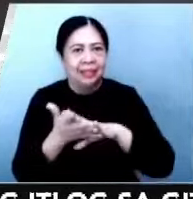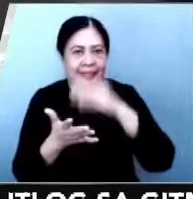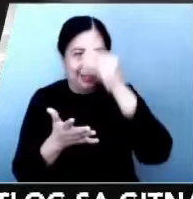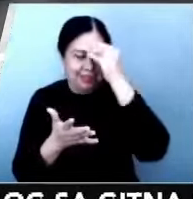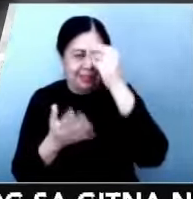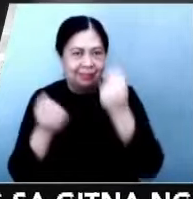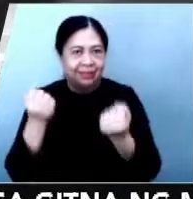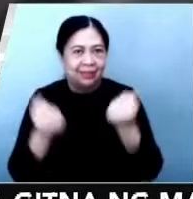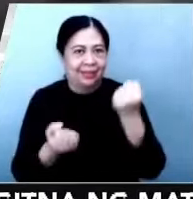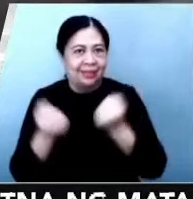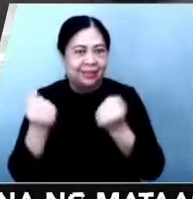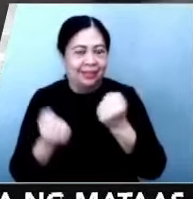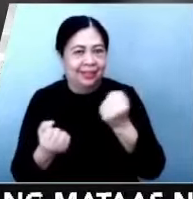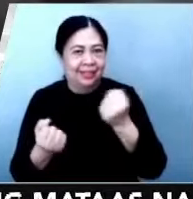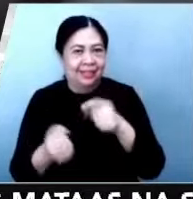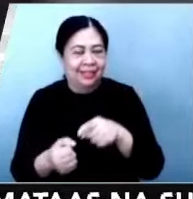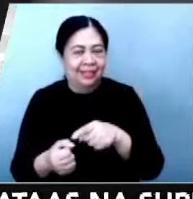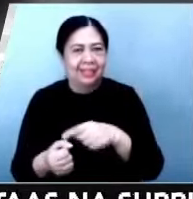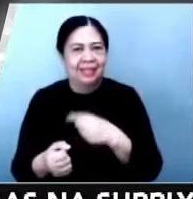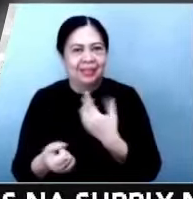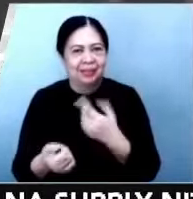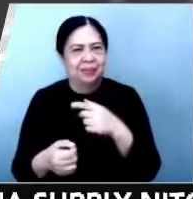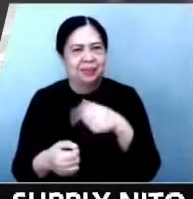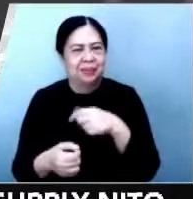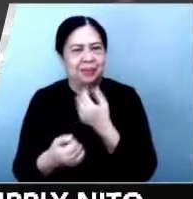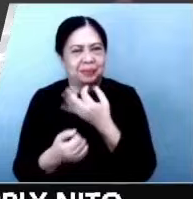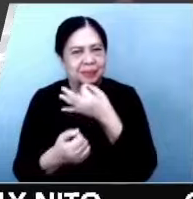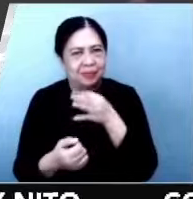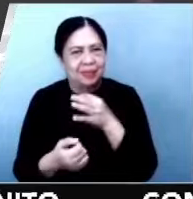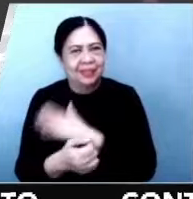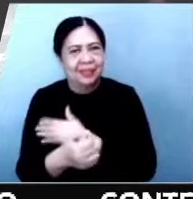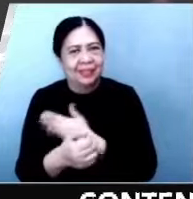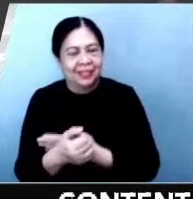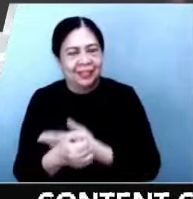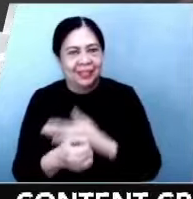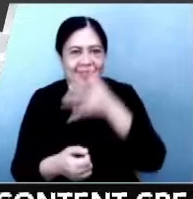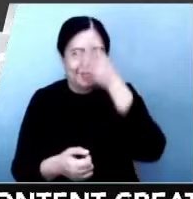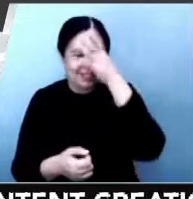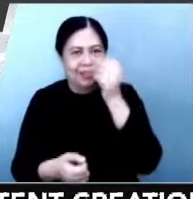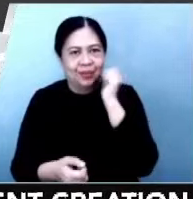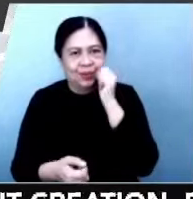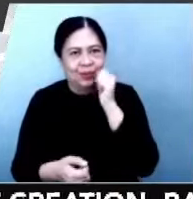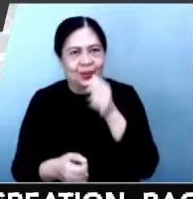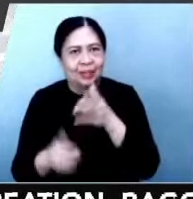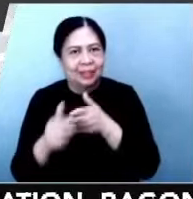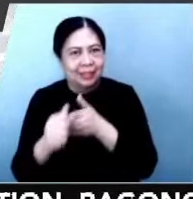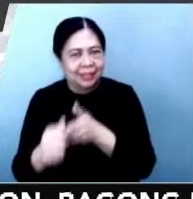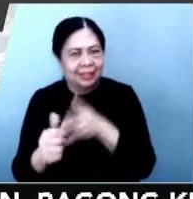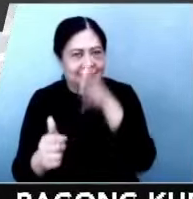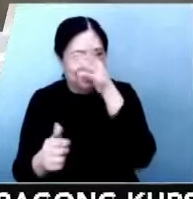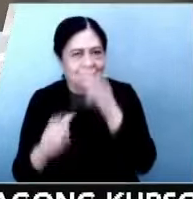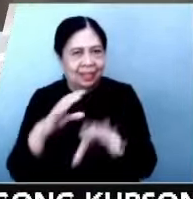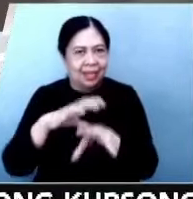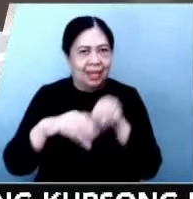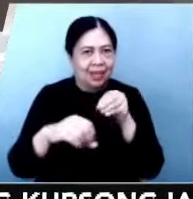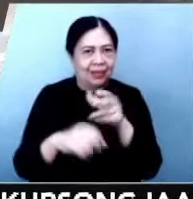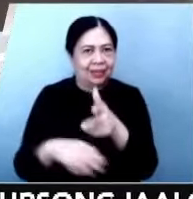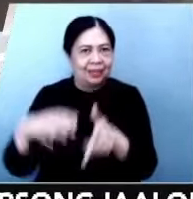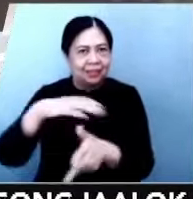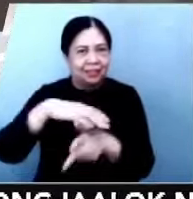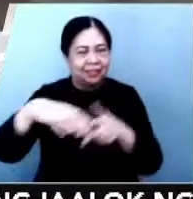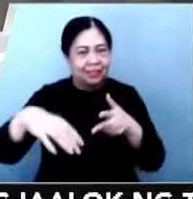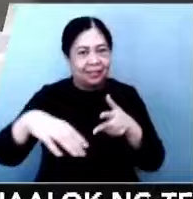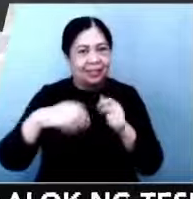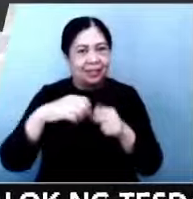sasakyan ng daddy's girl na si Cybill Crisia, naging laging taga-kumpas niya ang ama tuwing ilalabas sa garahe ang sasakyan para pumasok